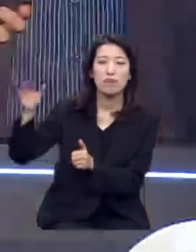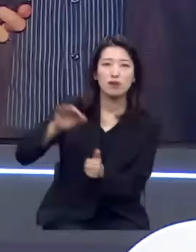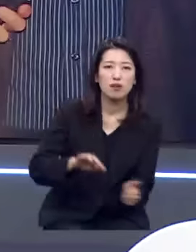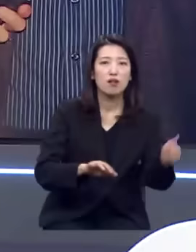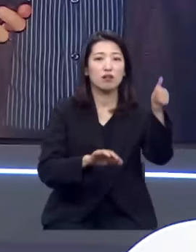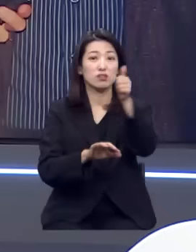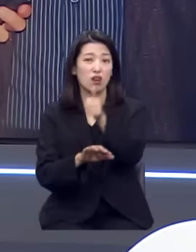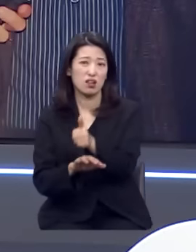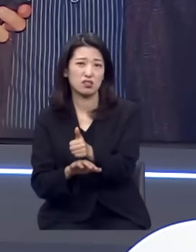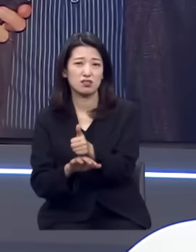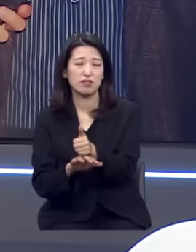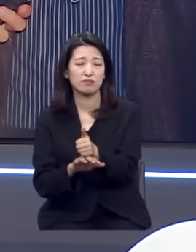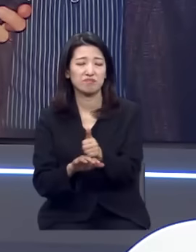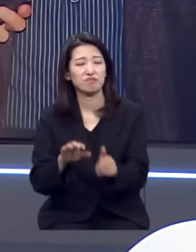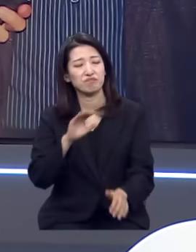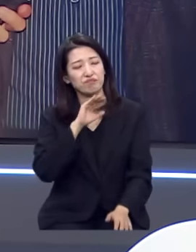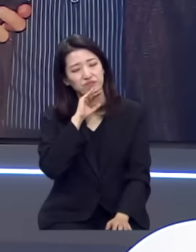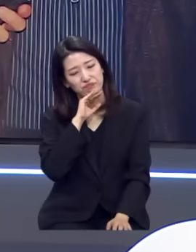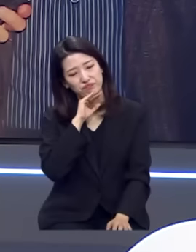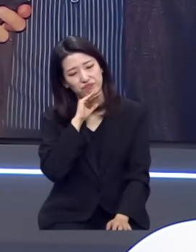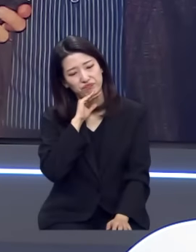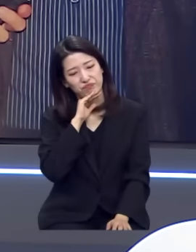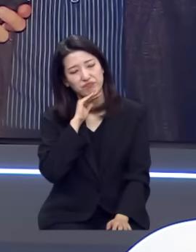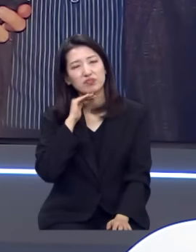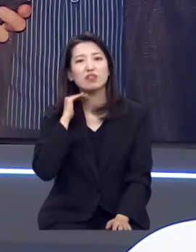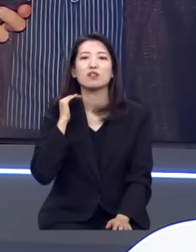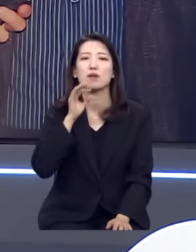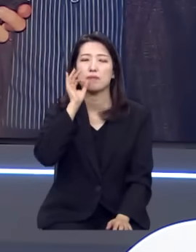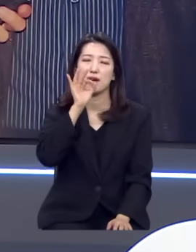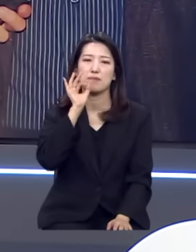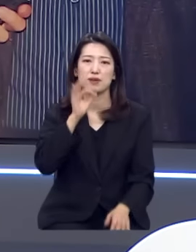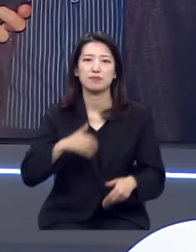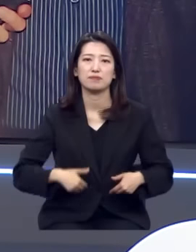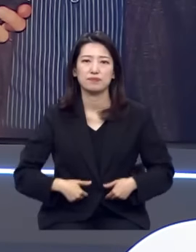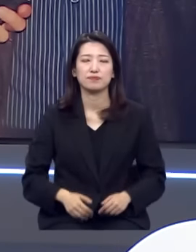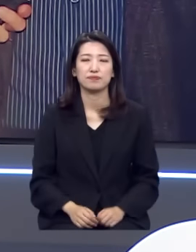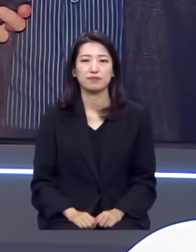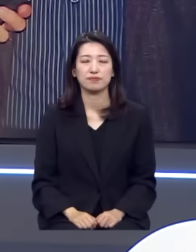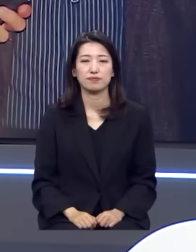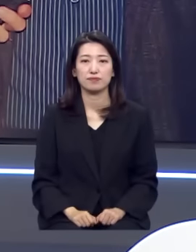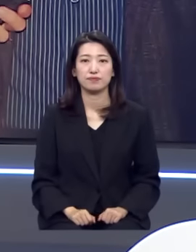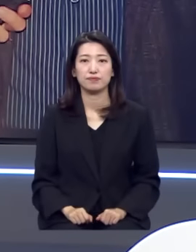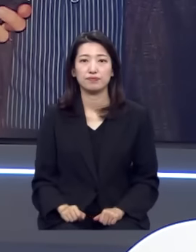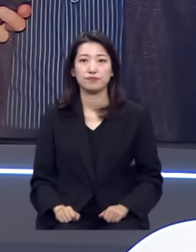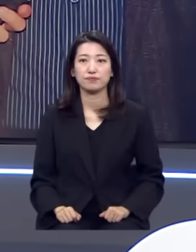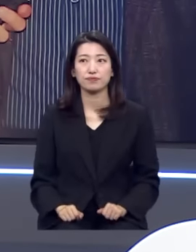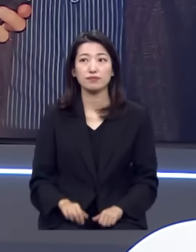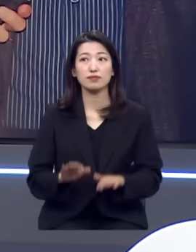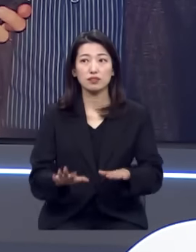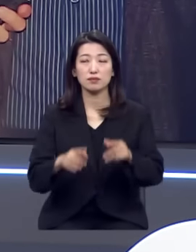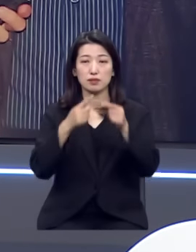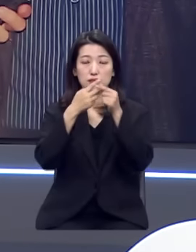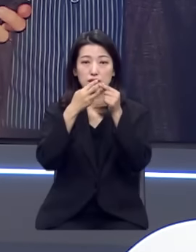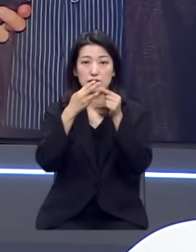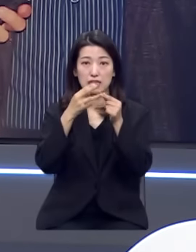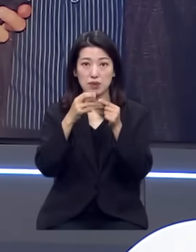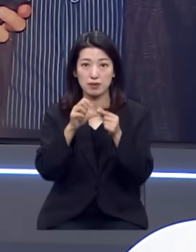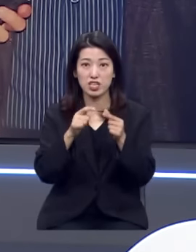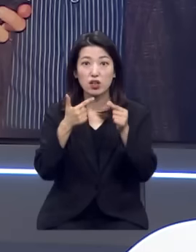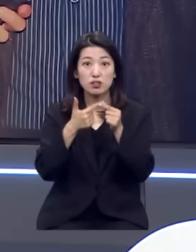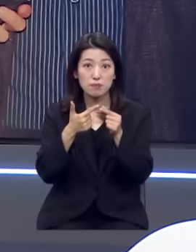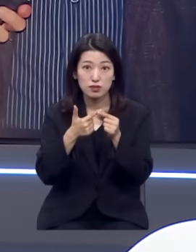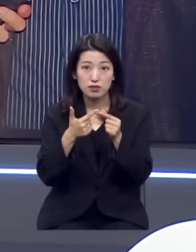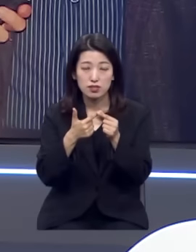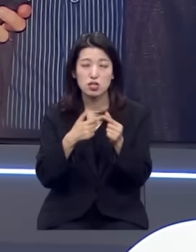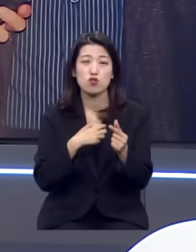겁니다 지금 보면 일 구속이 때 여섯 번째 파도에는 여섯 번째 파도에 지금 이게 뭐 파도를